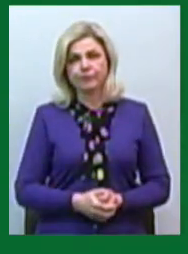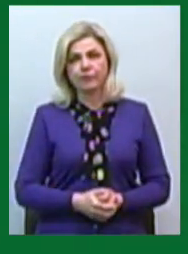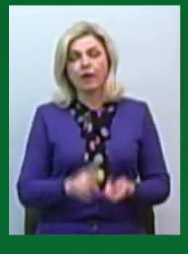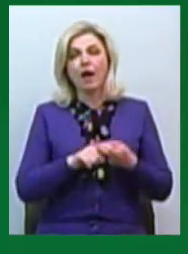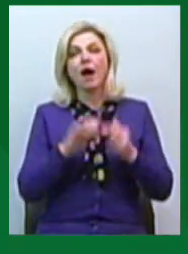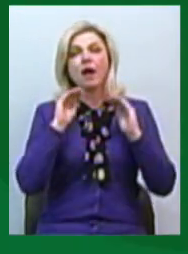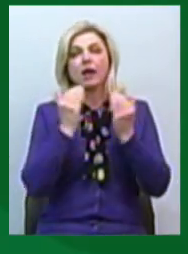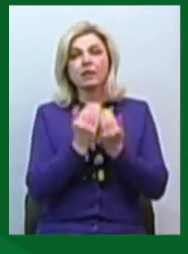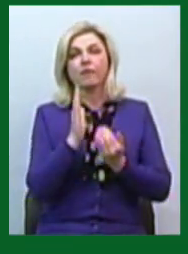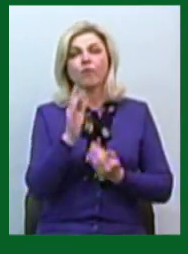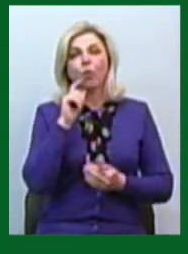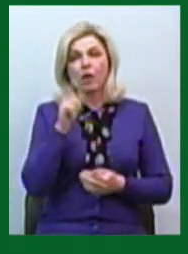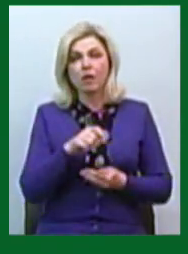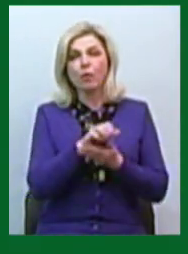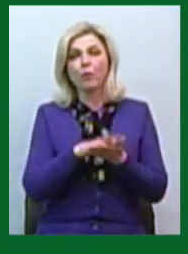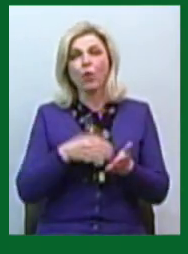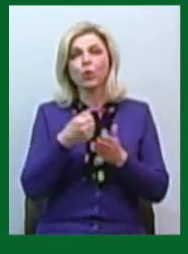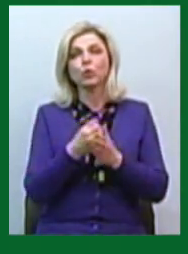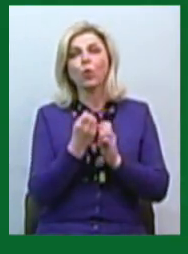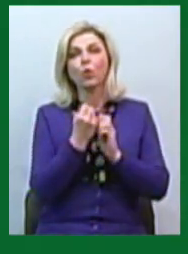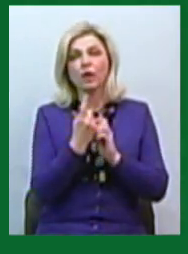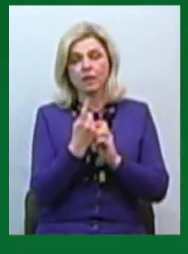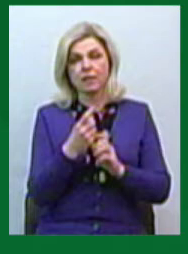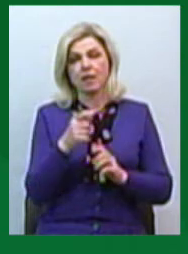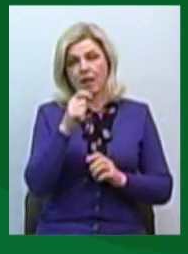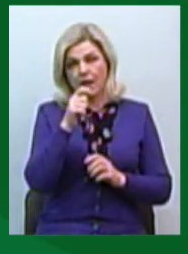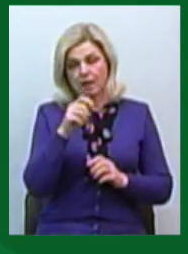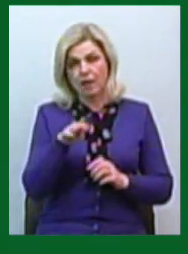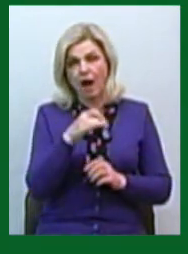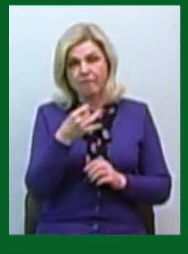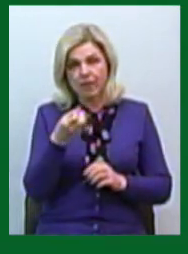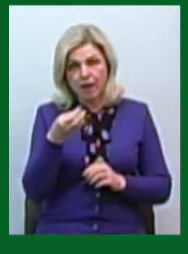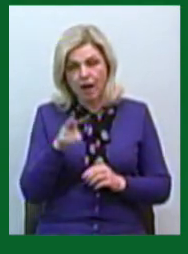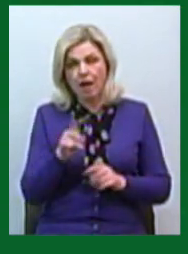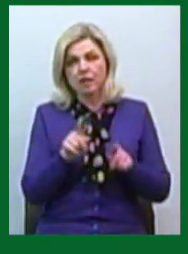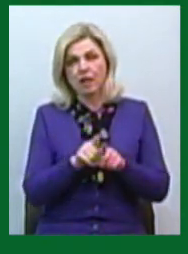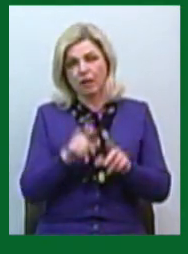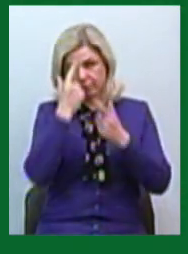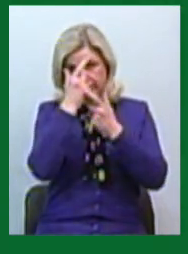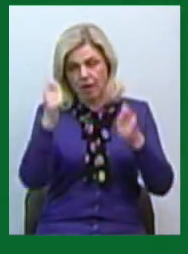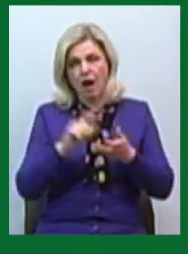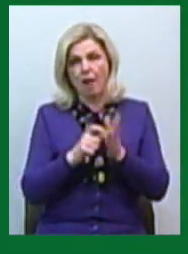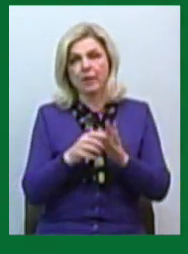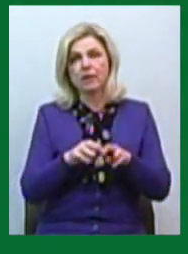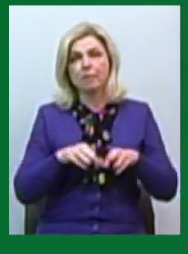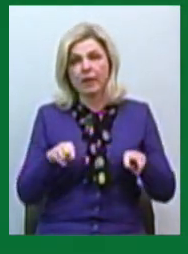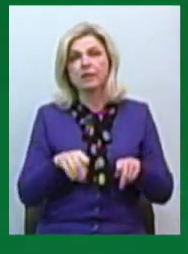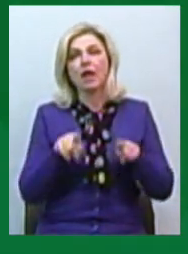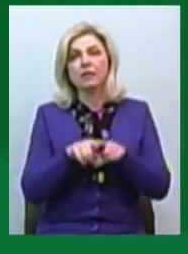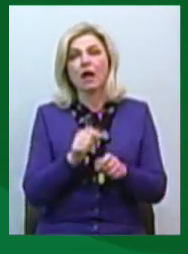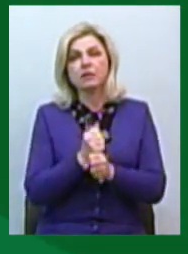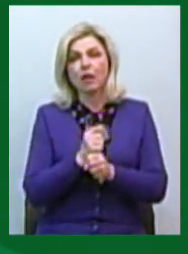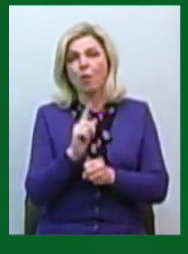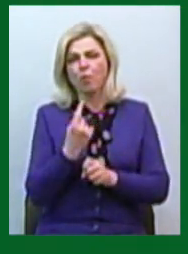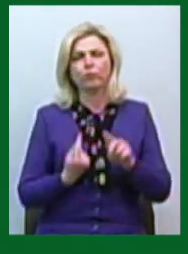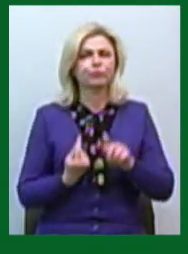Карантин в Україні продовжили до 11 травня. Так вирішив Кабмін. Як розповів прем'єр-міністр Денис Шмигаль, зробили це, бо пік